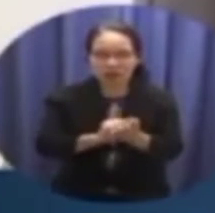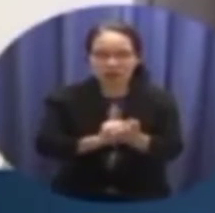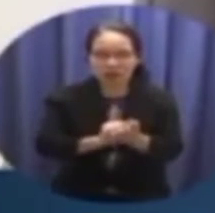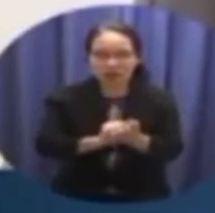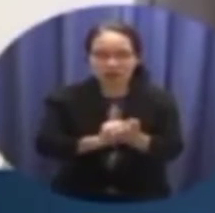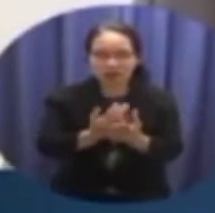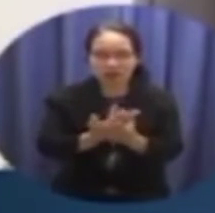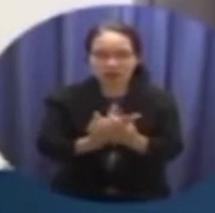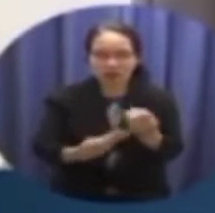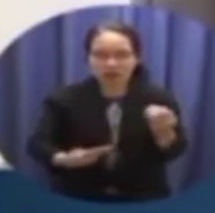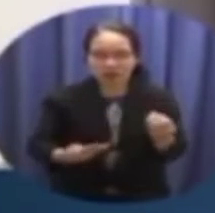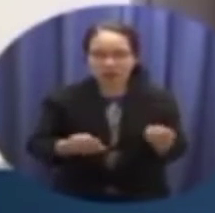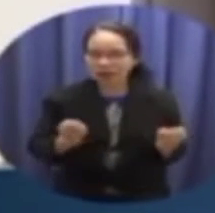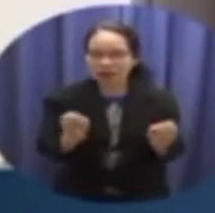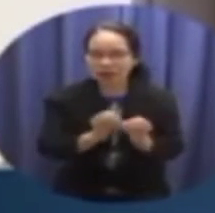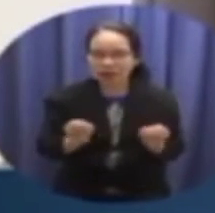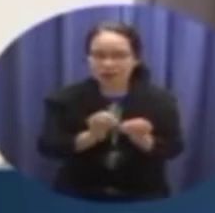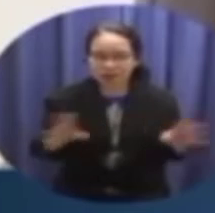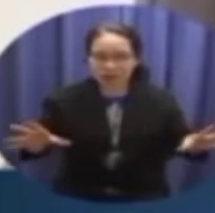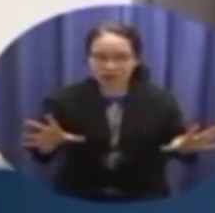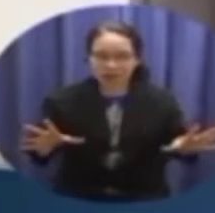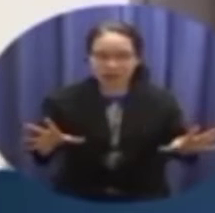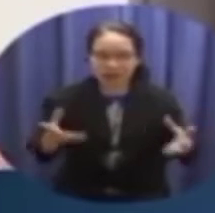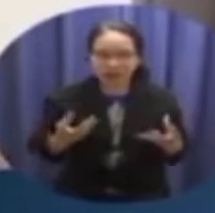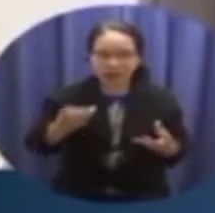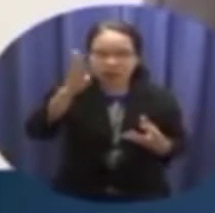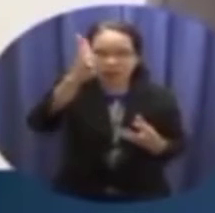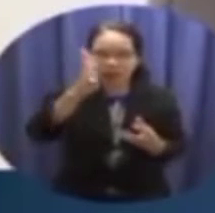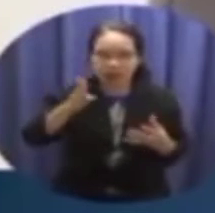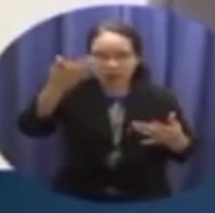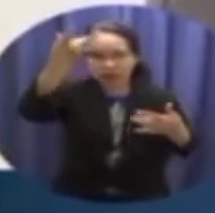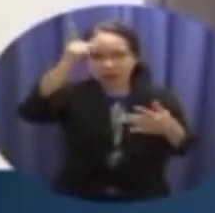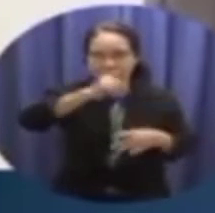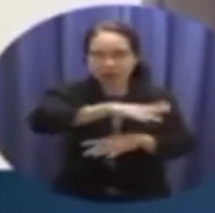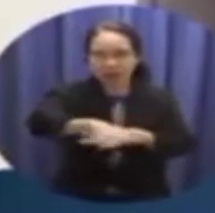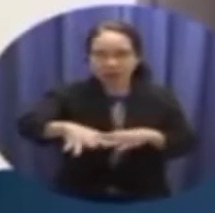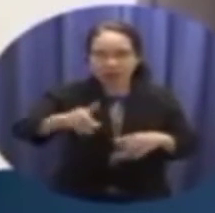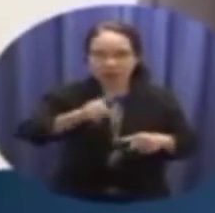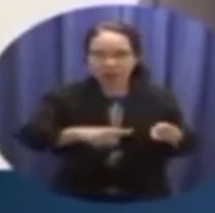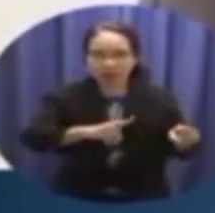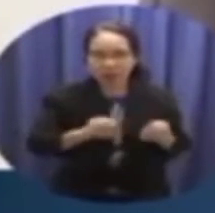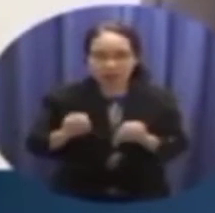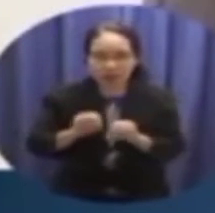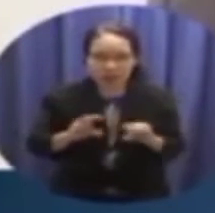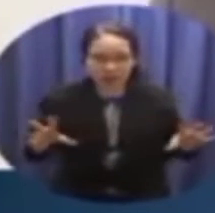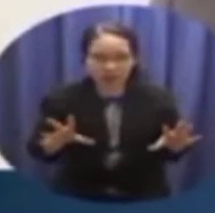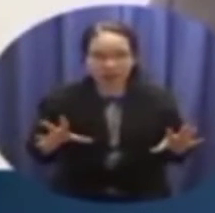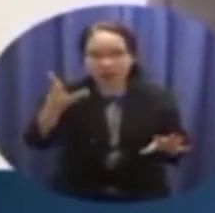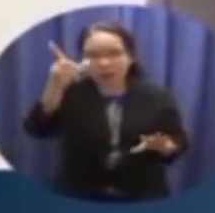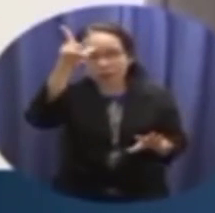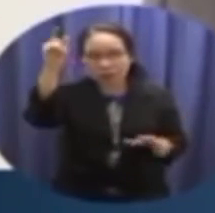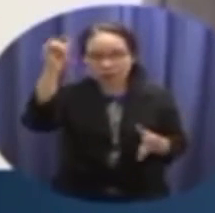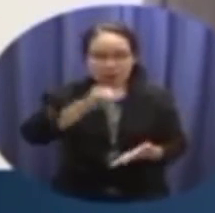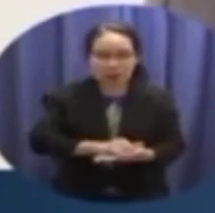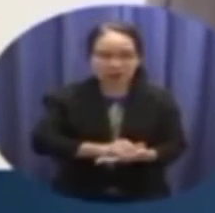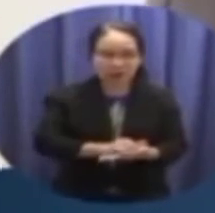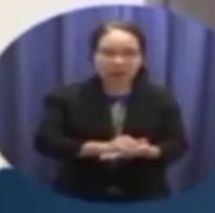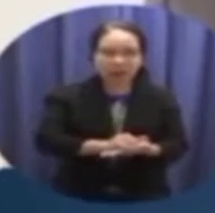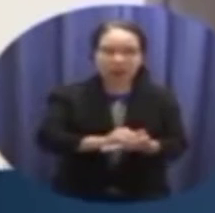naman ang kwenta ko? Wala naman akong kwenta. Eh kung gusto ng Diyos magkasalot, eh wala tayong magagawa. Dahil yan